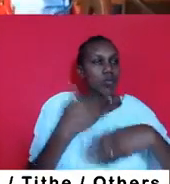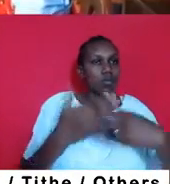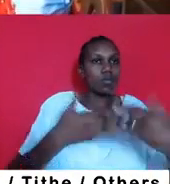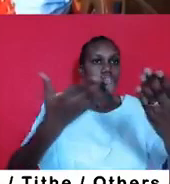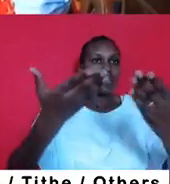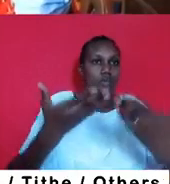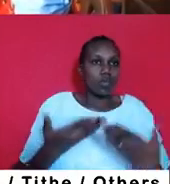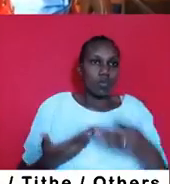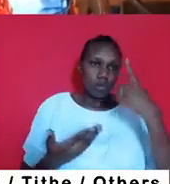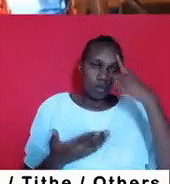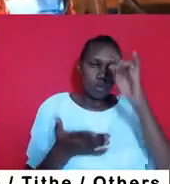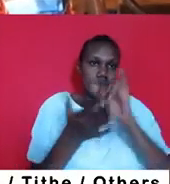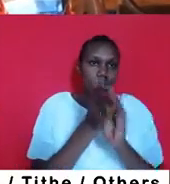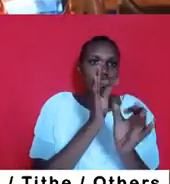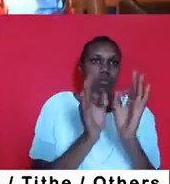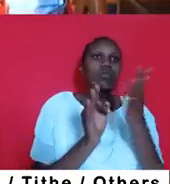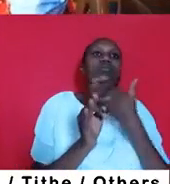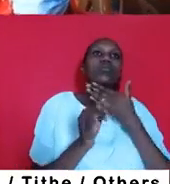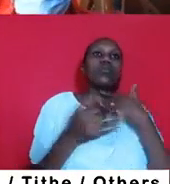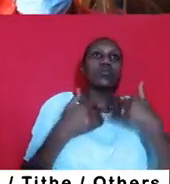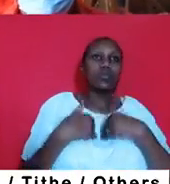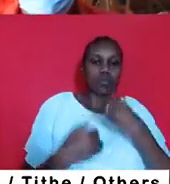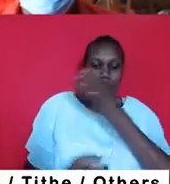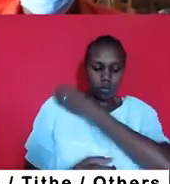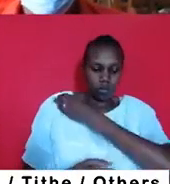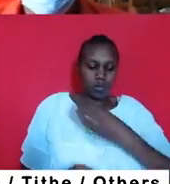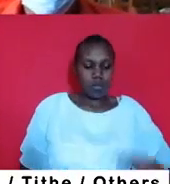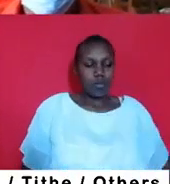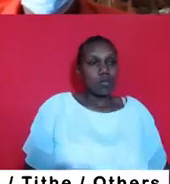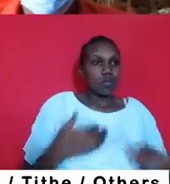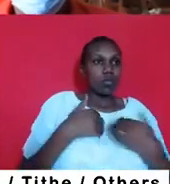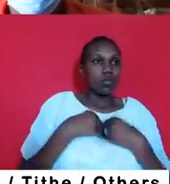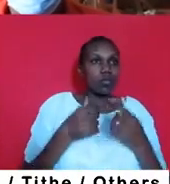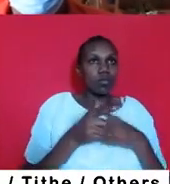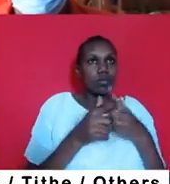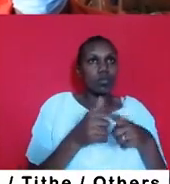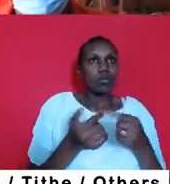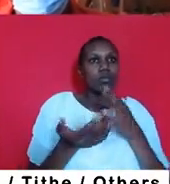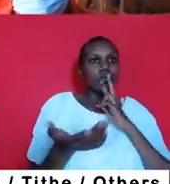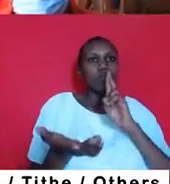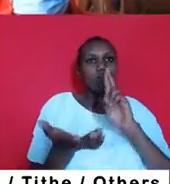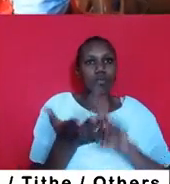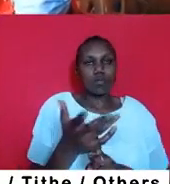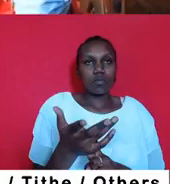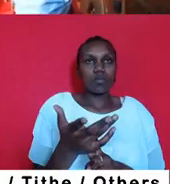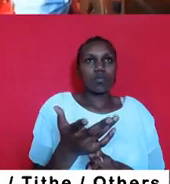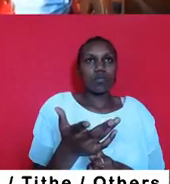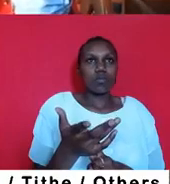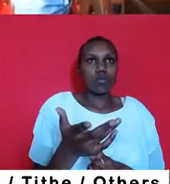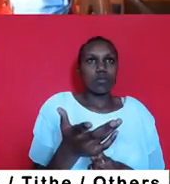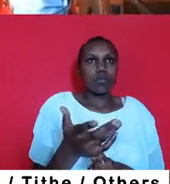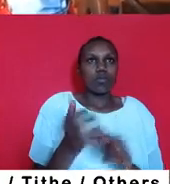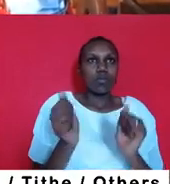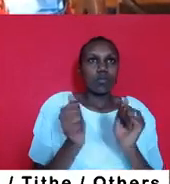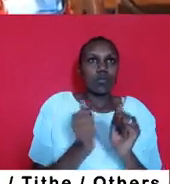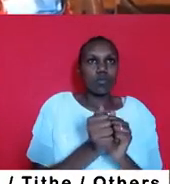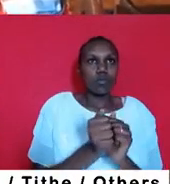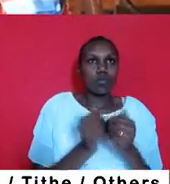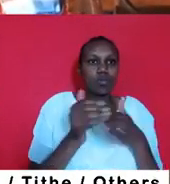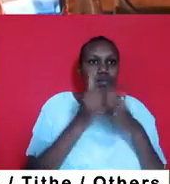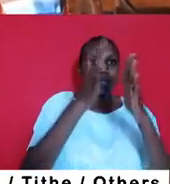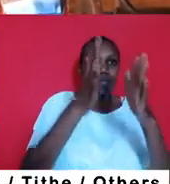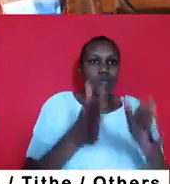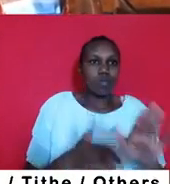ambao mungependa kushikana pamoja na wenzetu na mumeulizwa muweze kujiandikisha na